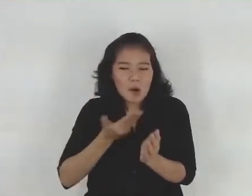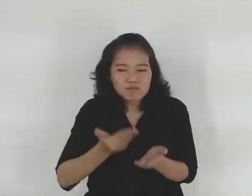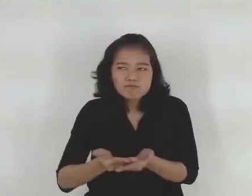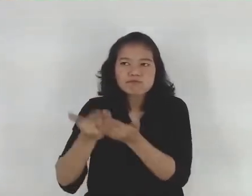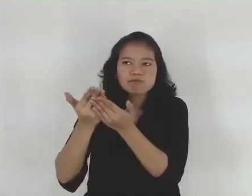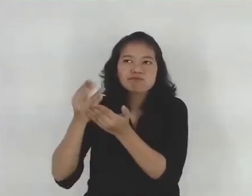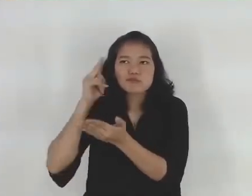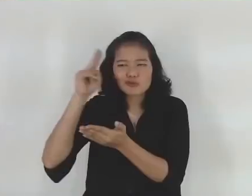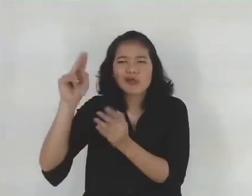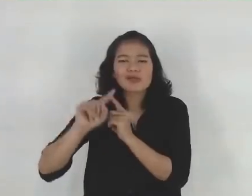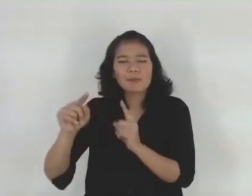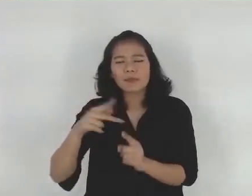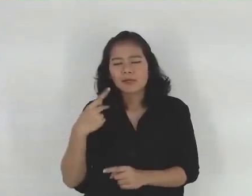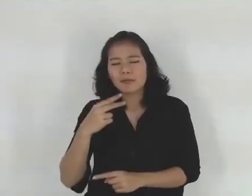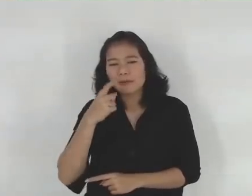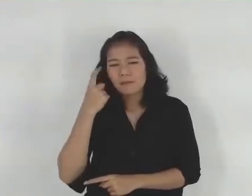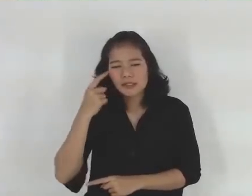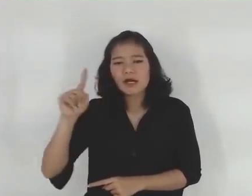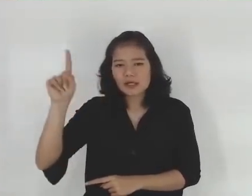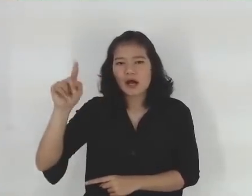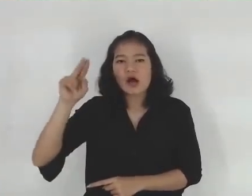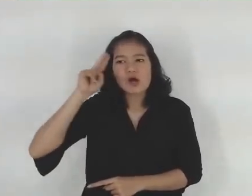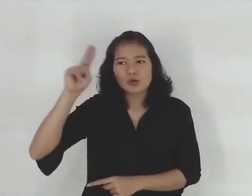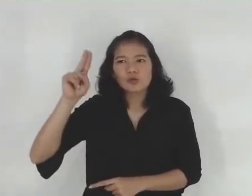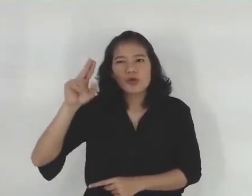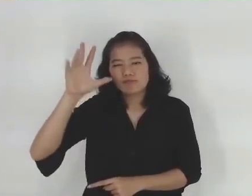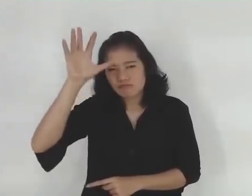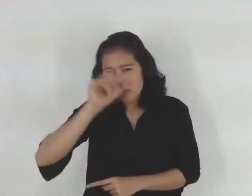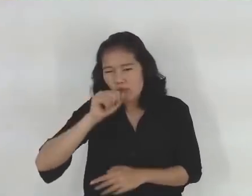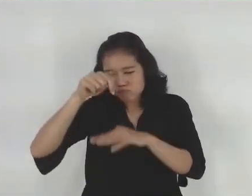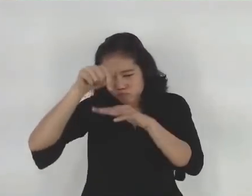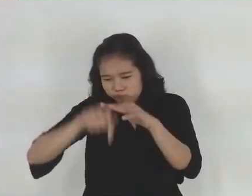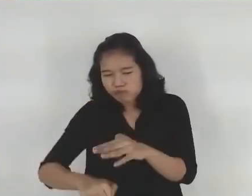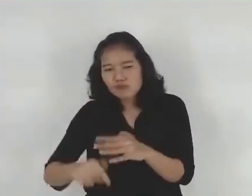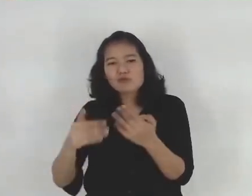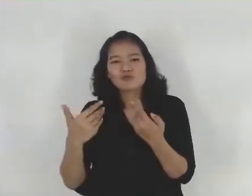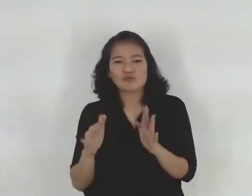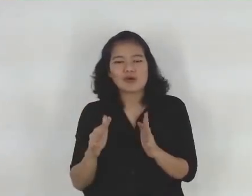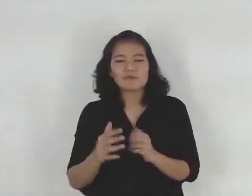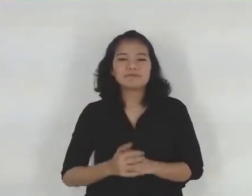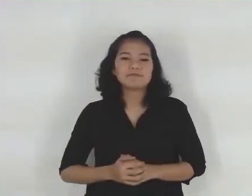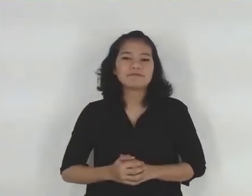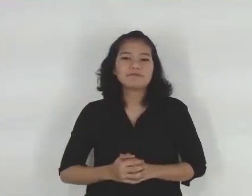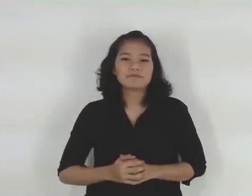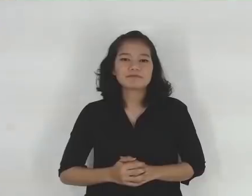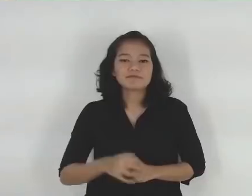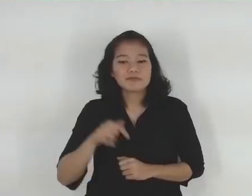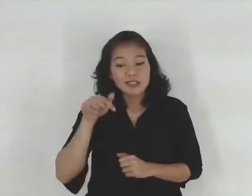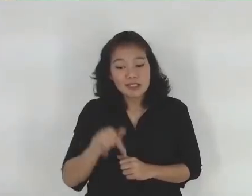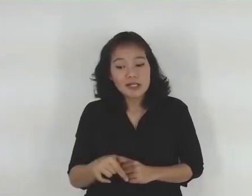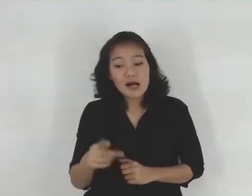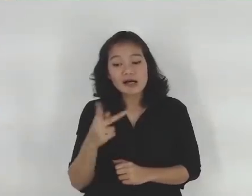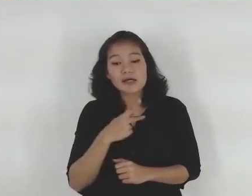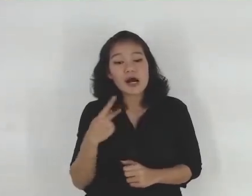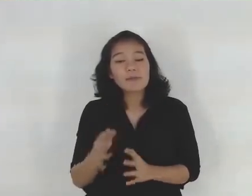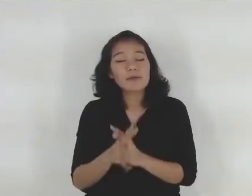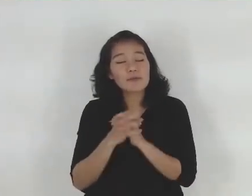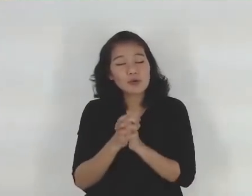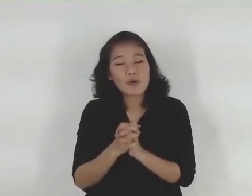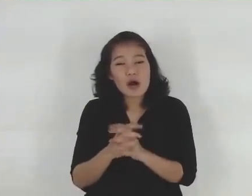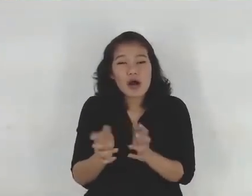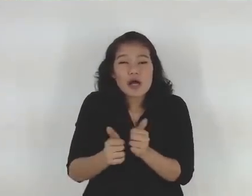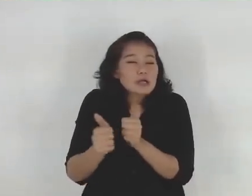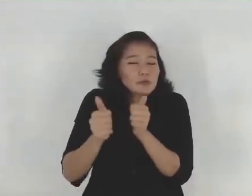tetapi kami percaya Bapak engkau telah lebih tahu apa isi hati kami inilah doa kami yang jauh